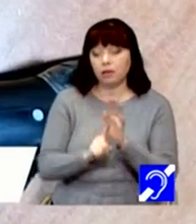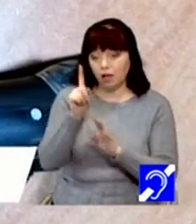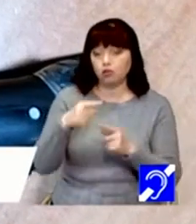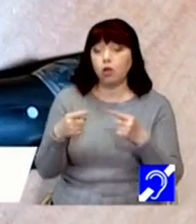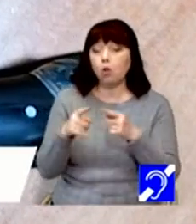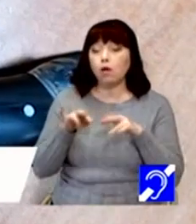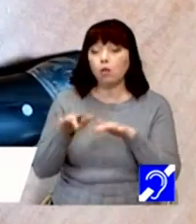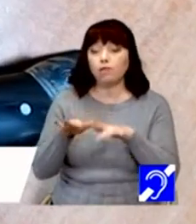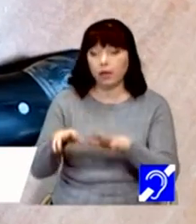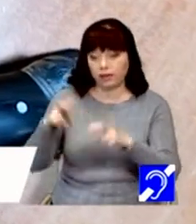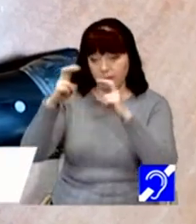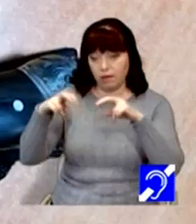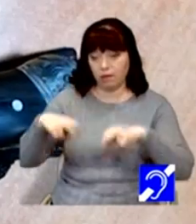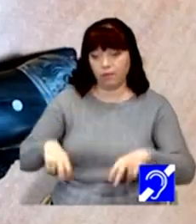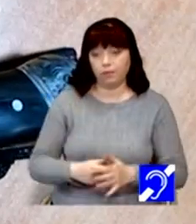a